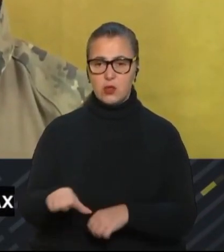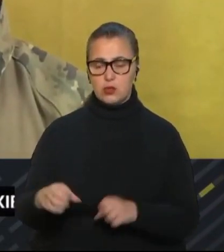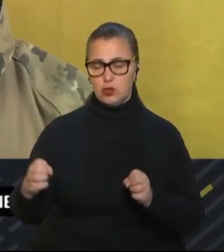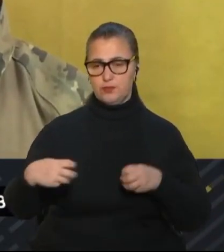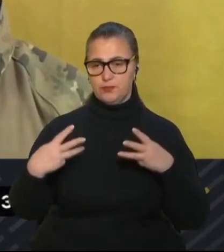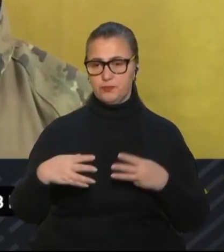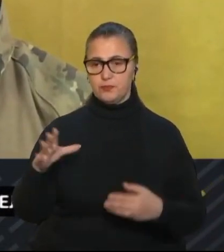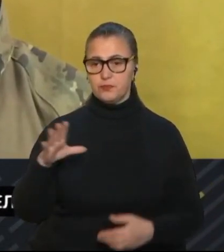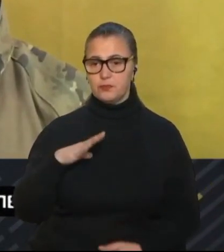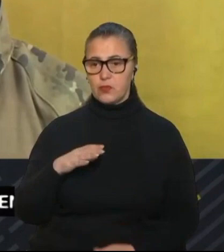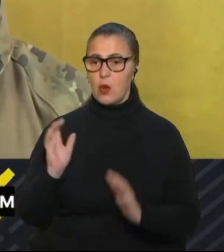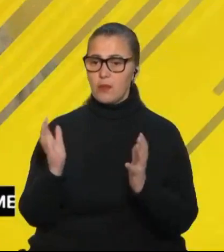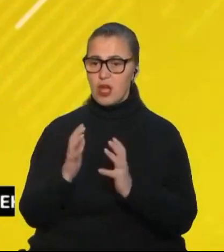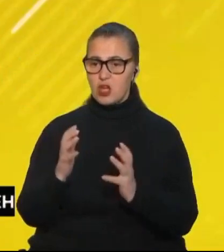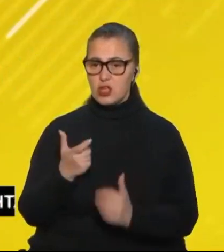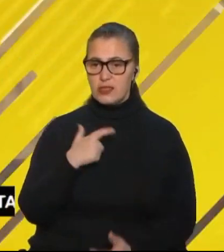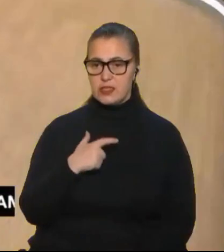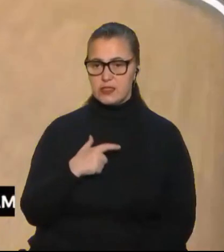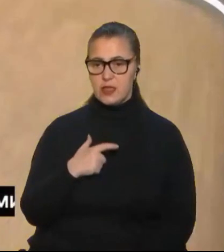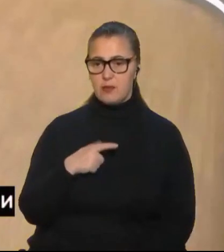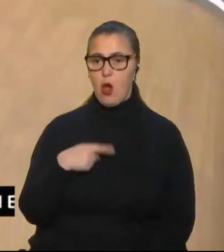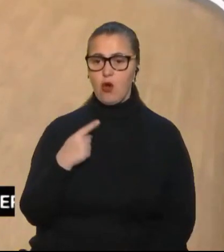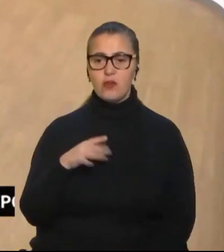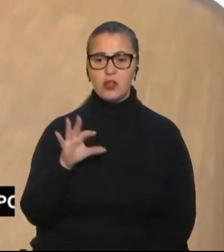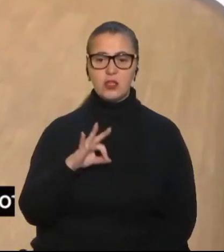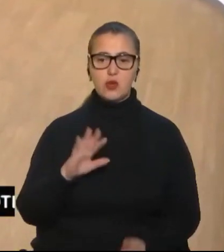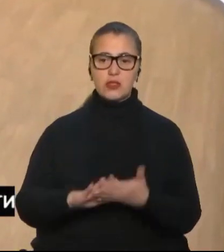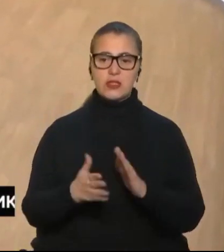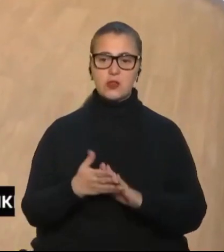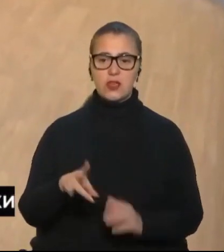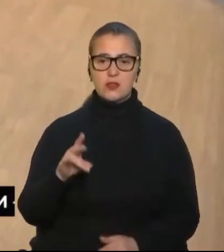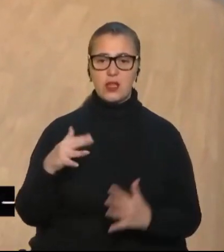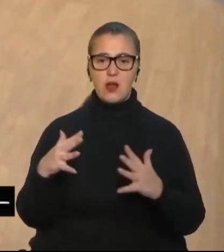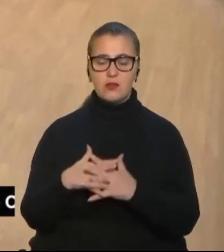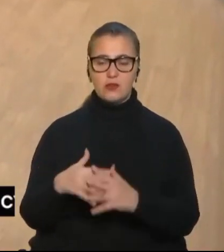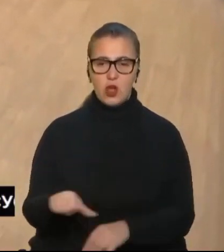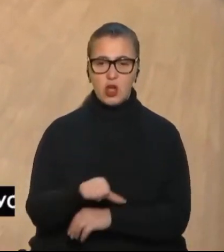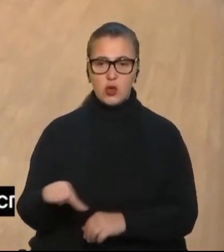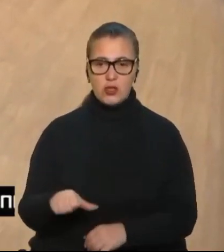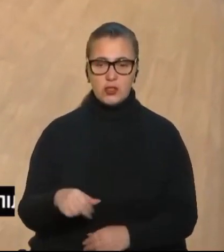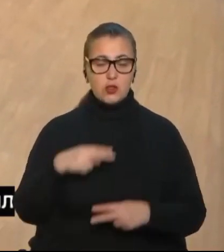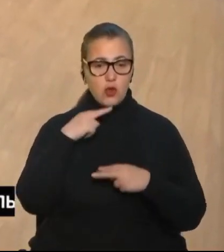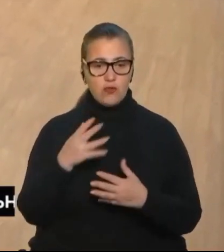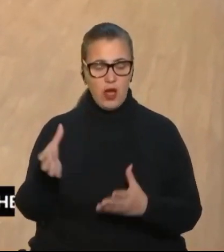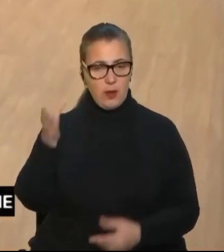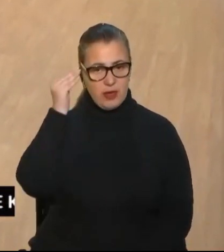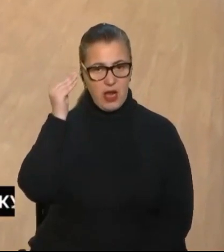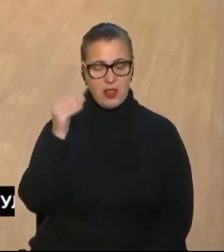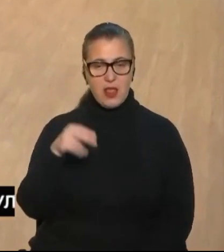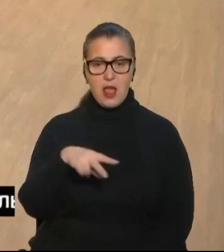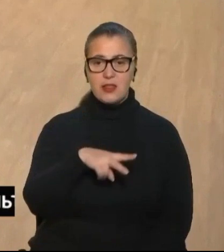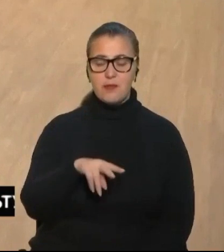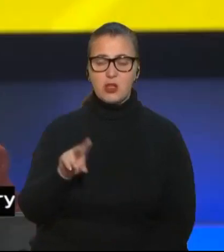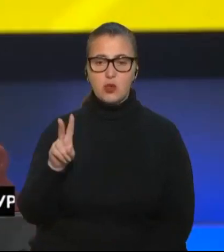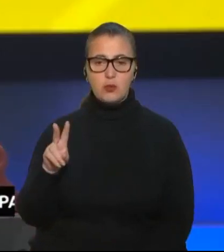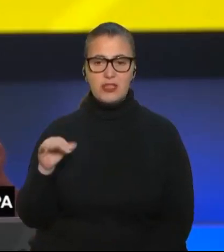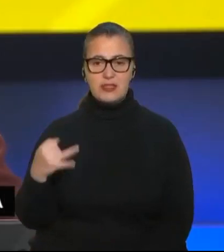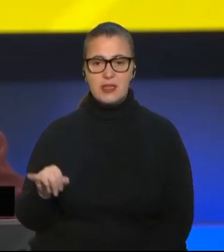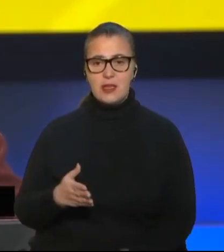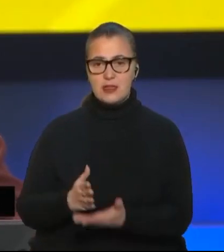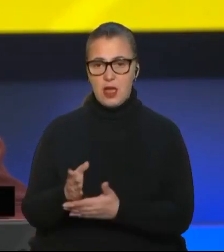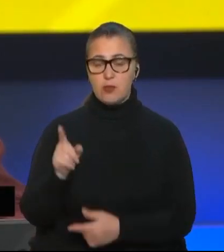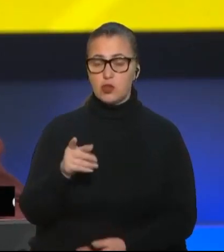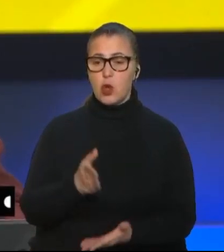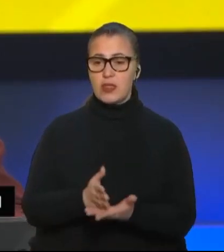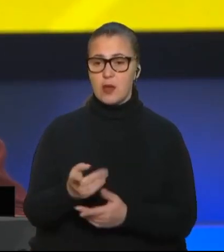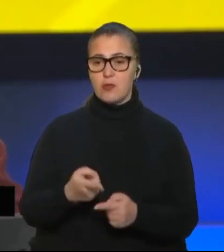прямому зв'язку. Бережіть себе. Власне, говорили про ситуацію на фронті і до уваги брали Лимано-Куп'янський напрямок. Це той